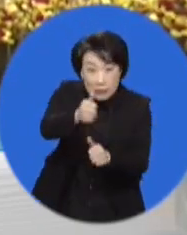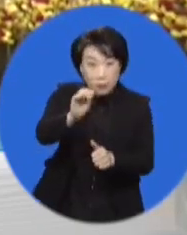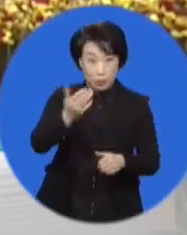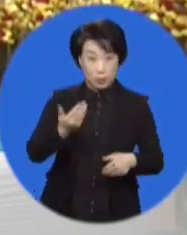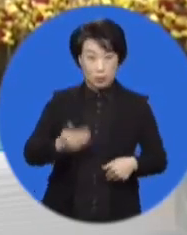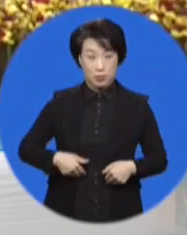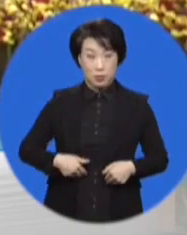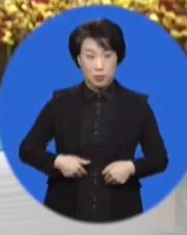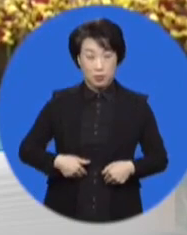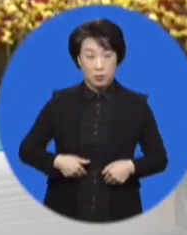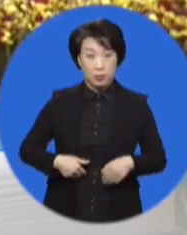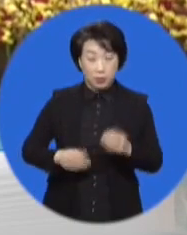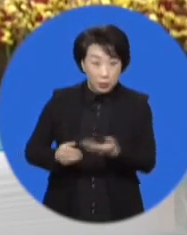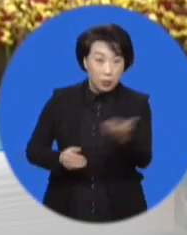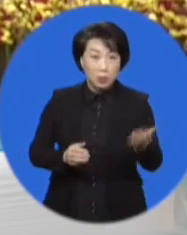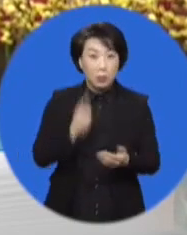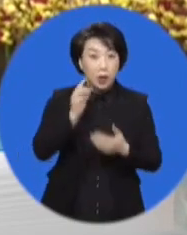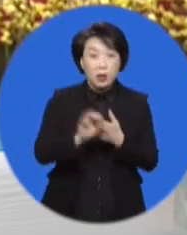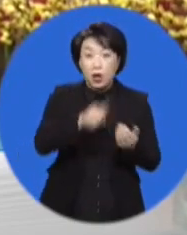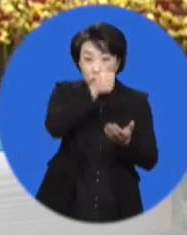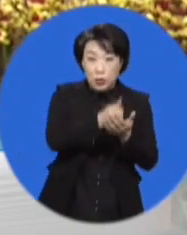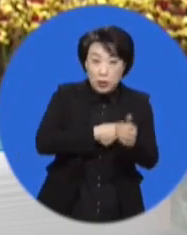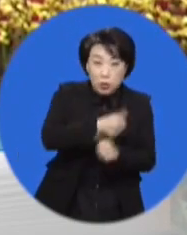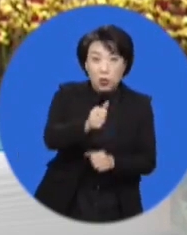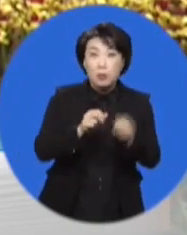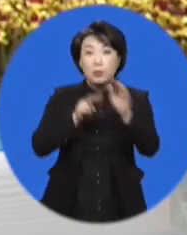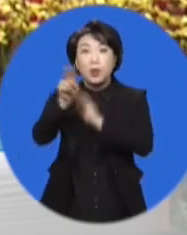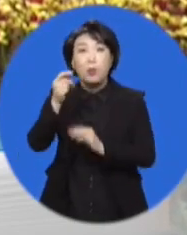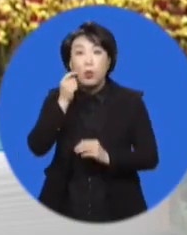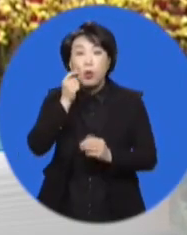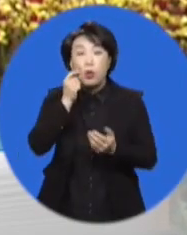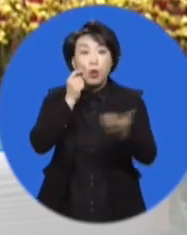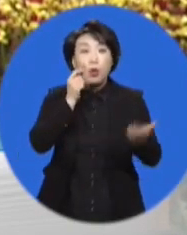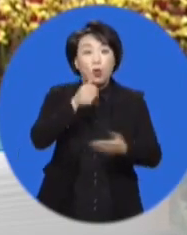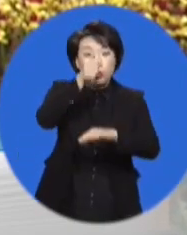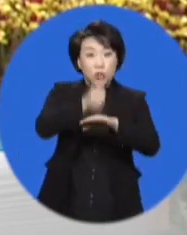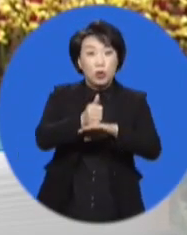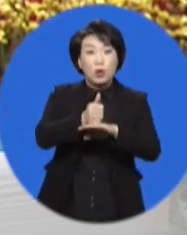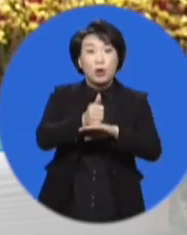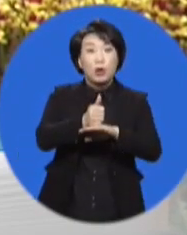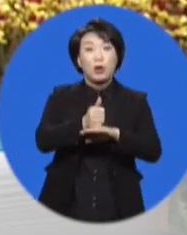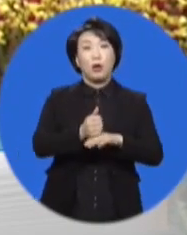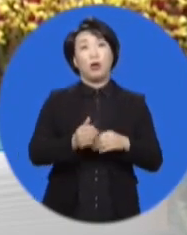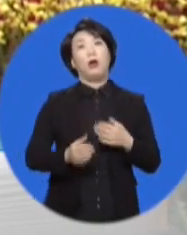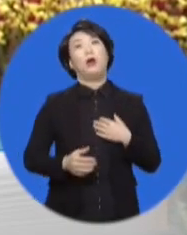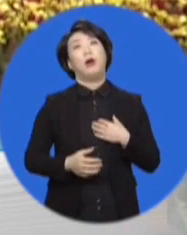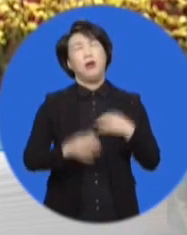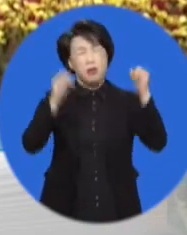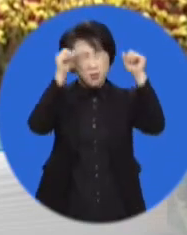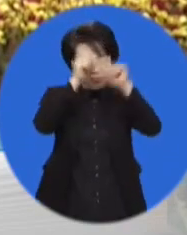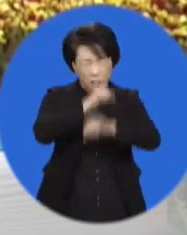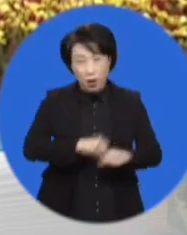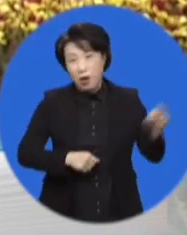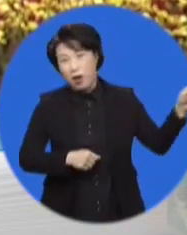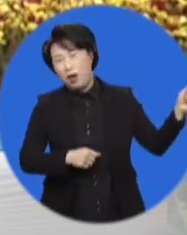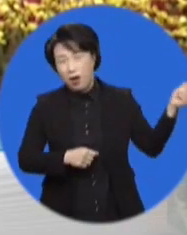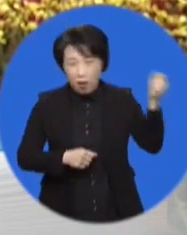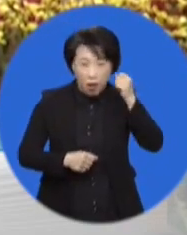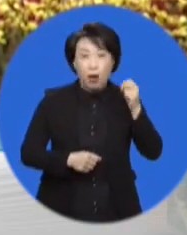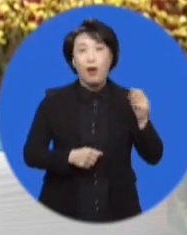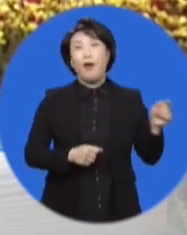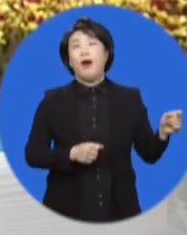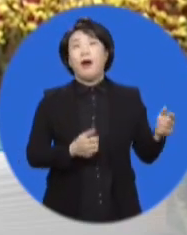만약에 이기고 피해 다니지 못하면 그 죄값의 결과는 우는 파멸이 얼마나